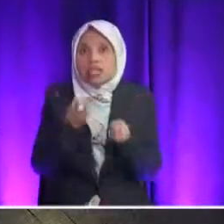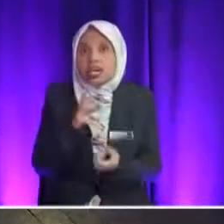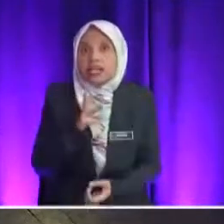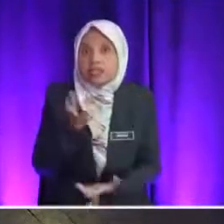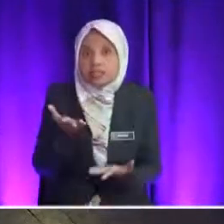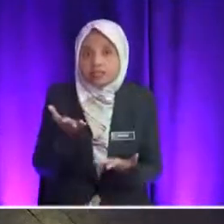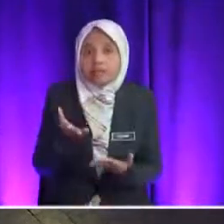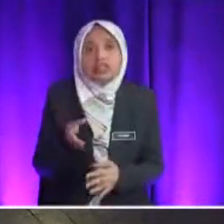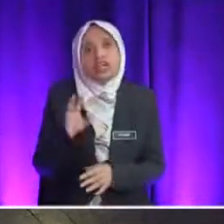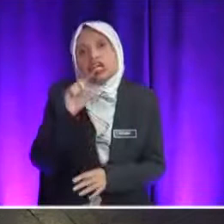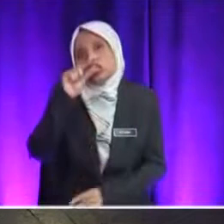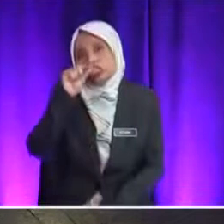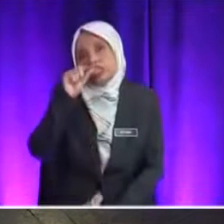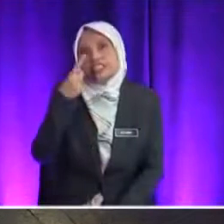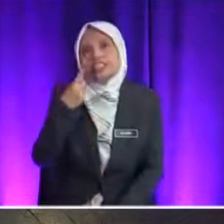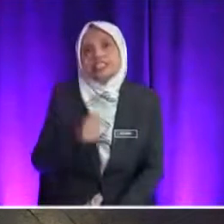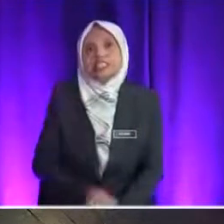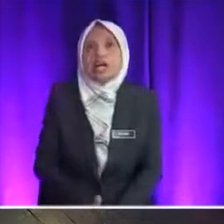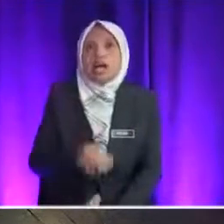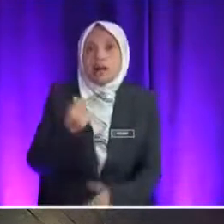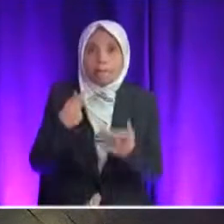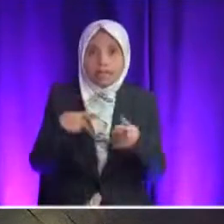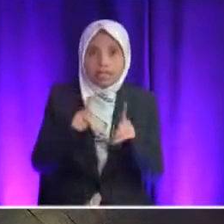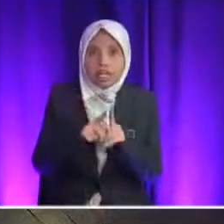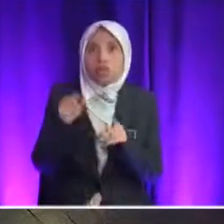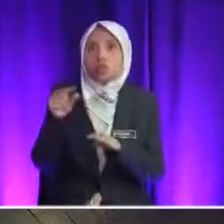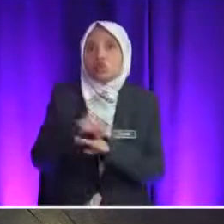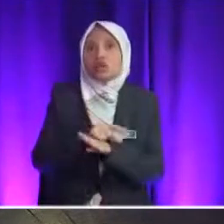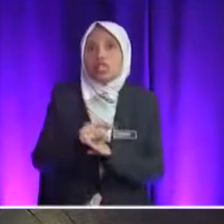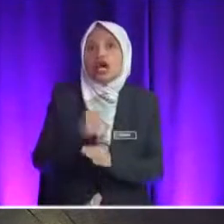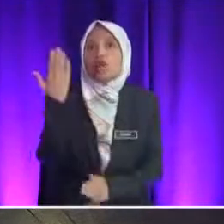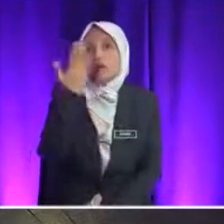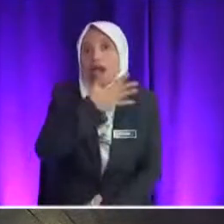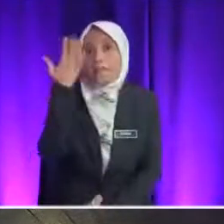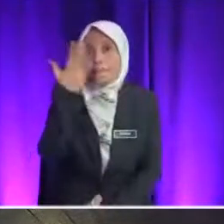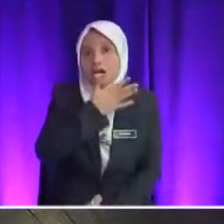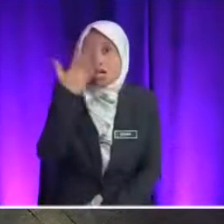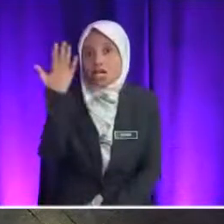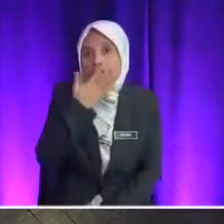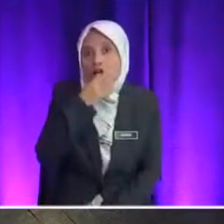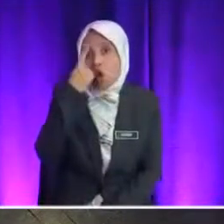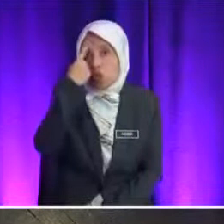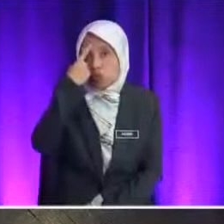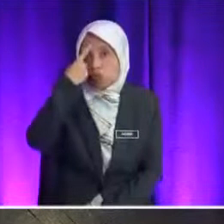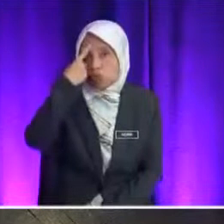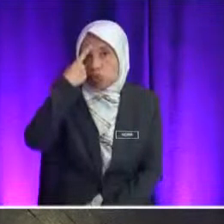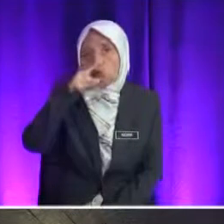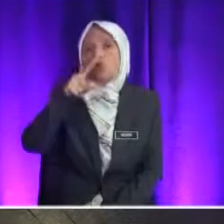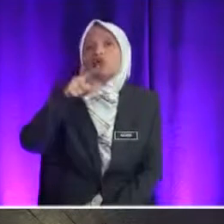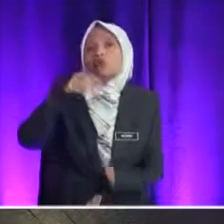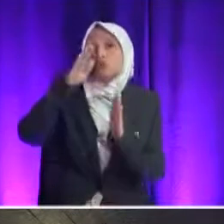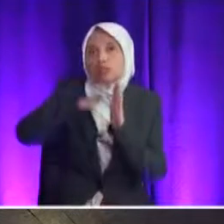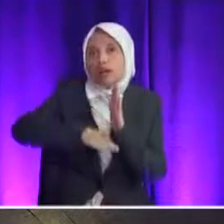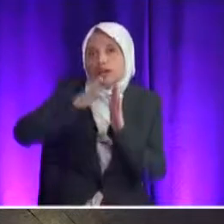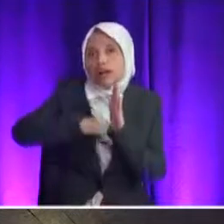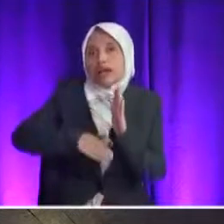itu penting Day hentinya Gun apa wifi wifi untuk menu membantu menurunkan air dengan lebih cepat